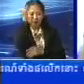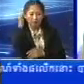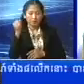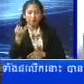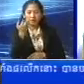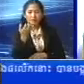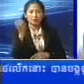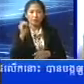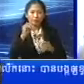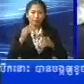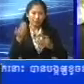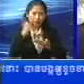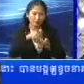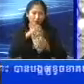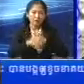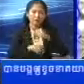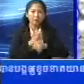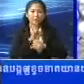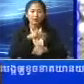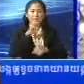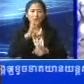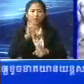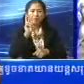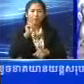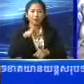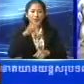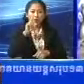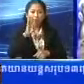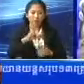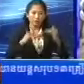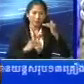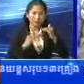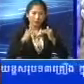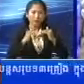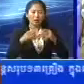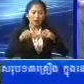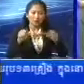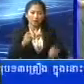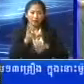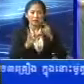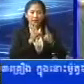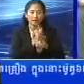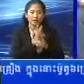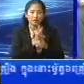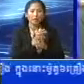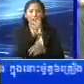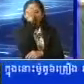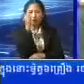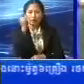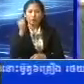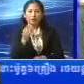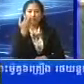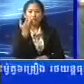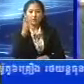70បង្គោលបន្ថែមទៀតសម្រាប់ឆ្នាំ2013-2014ដើម្បីកំណត់ព្រំប្រទល់តំបន់អភិរក្សហើយបង្គោលស៊ីម៉ងចំនួន70